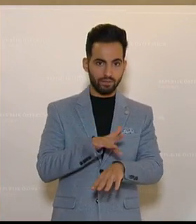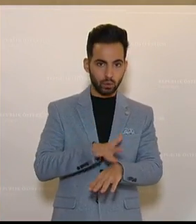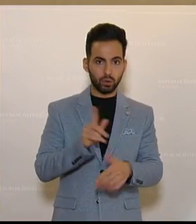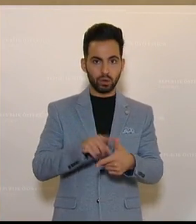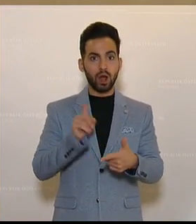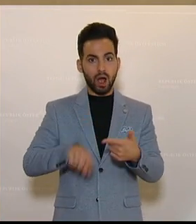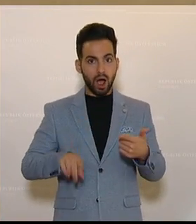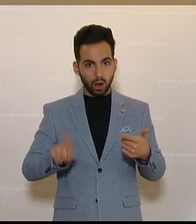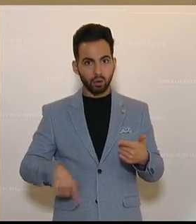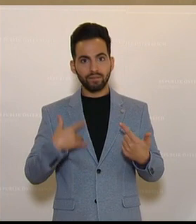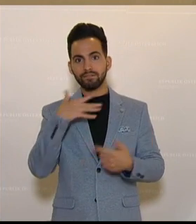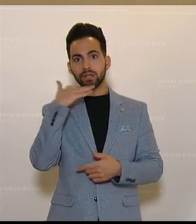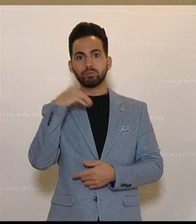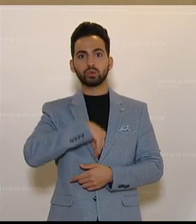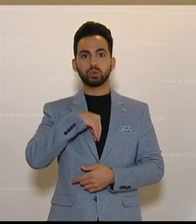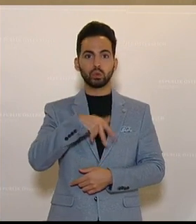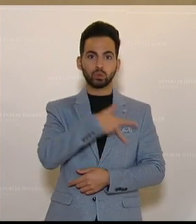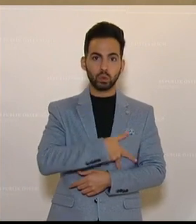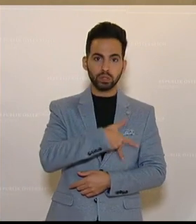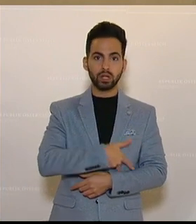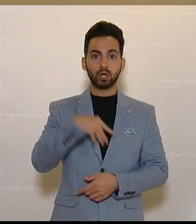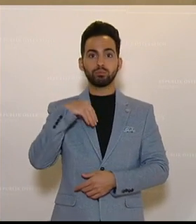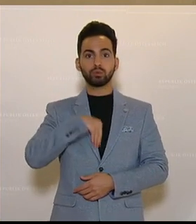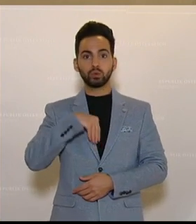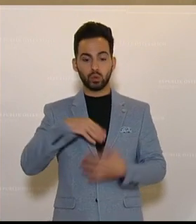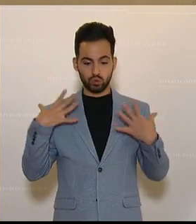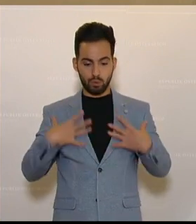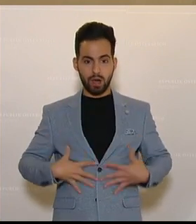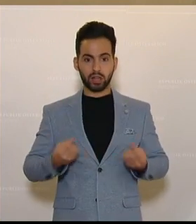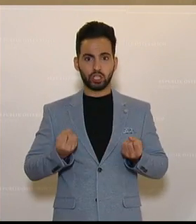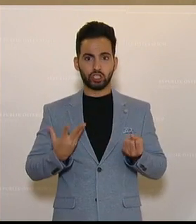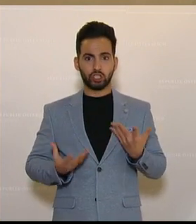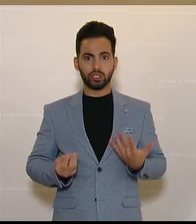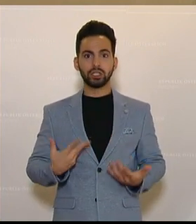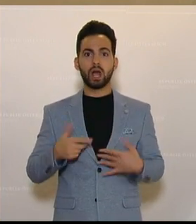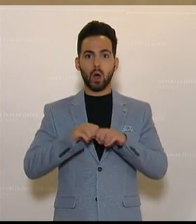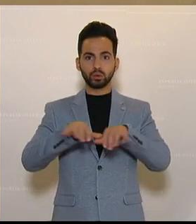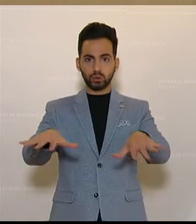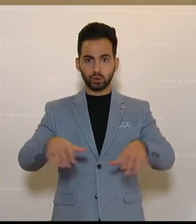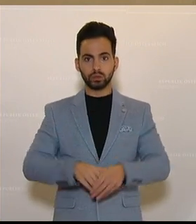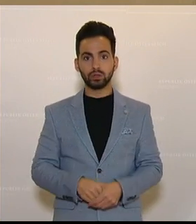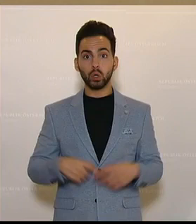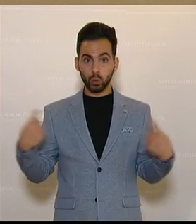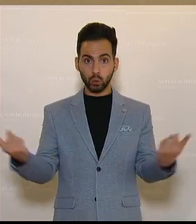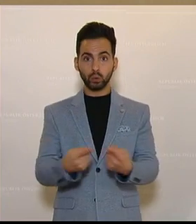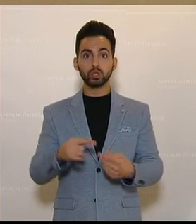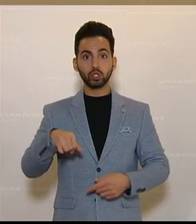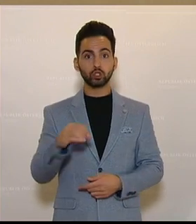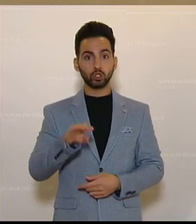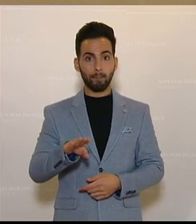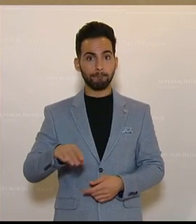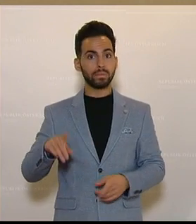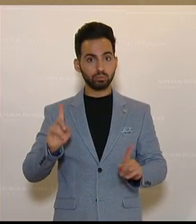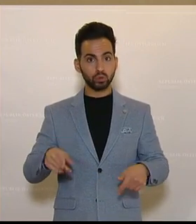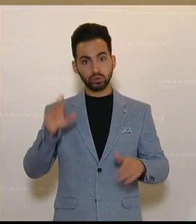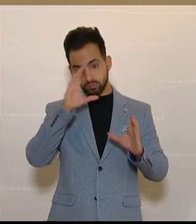sondern verursacht auch psychosoziale, psychosomatische Auswirkungen. Und es ist unser Job, dafür zu sorgen, dass